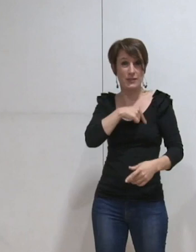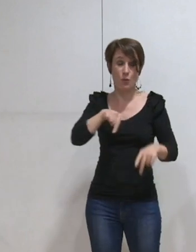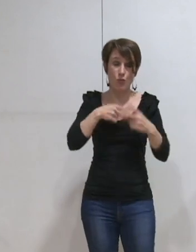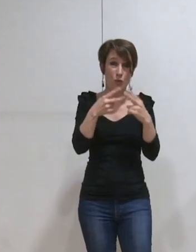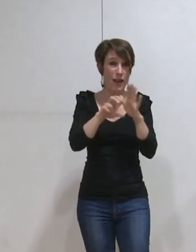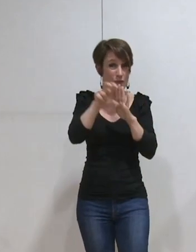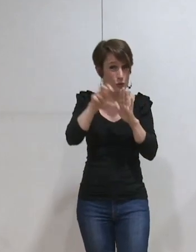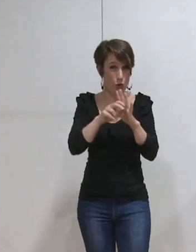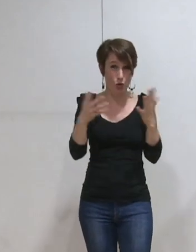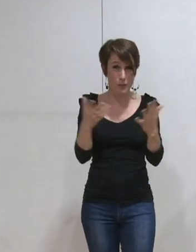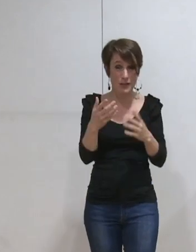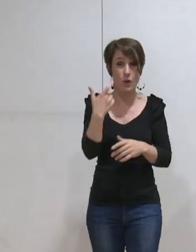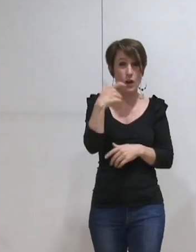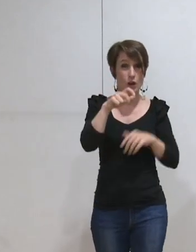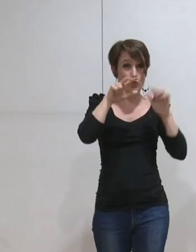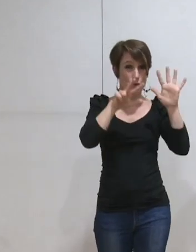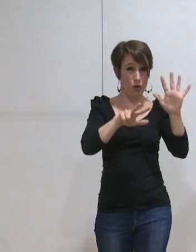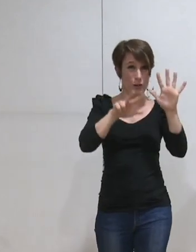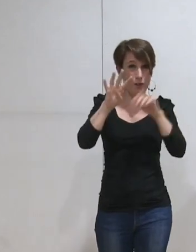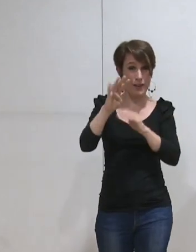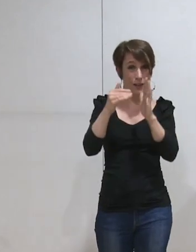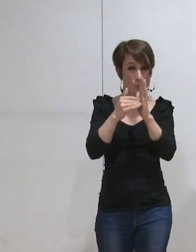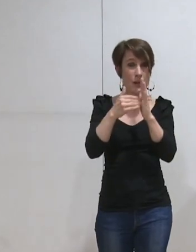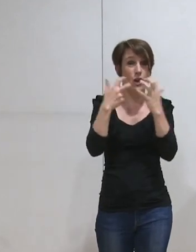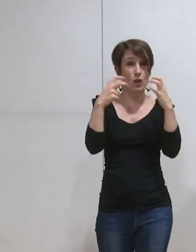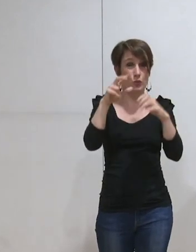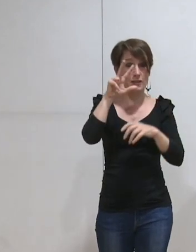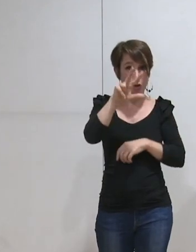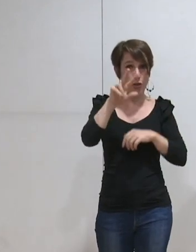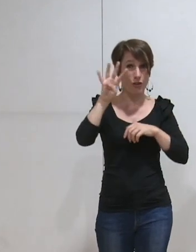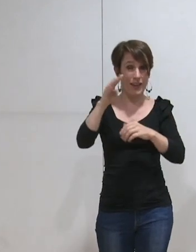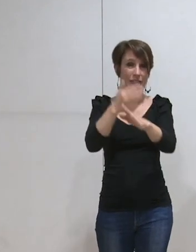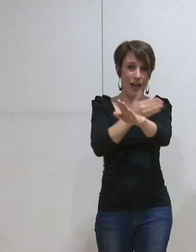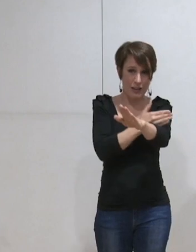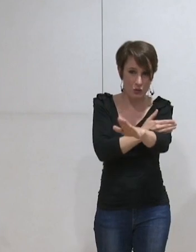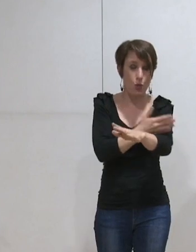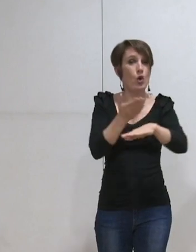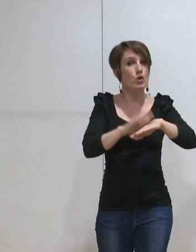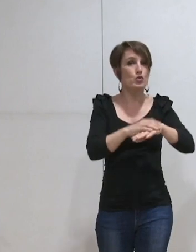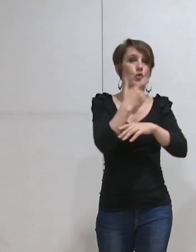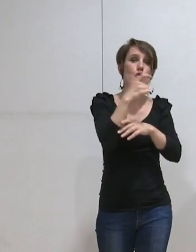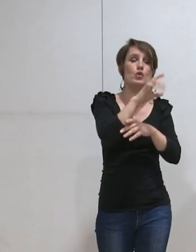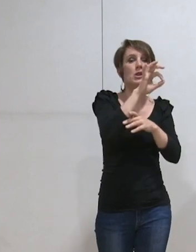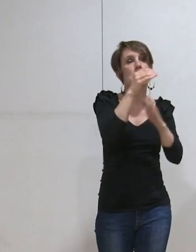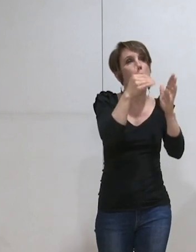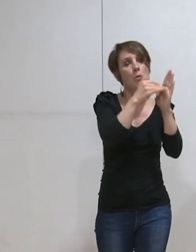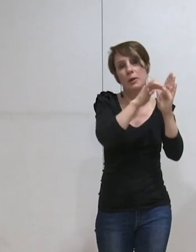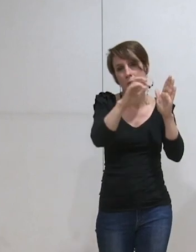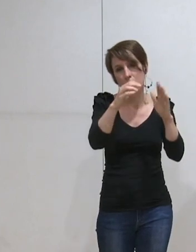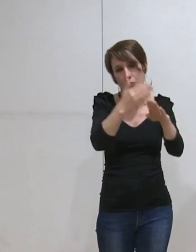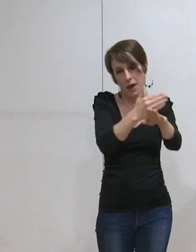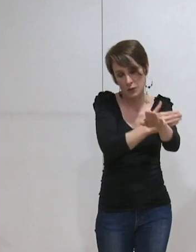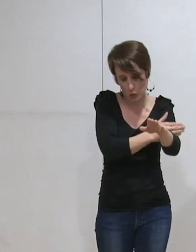transfert de 284834 actions sur les 427250 actions détenu initialement